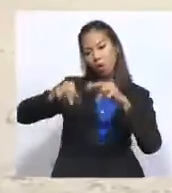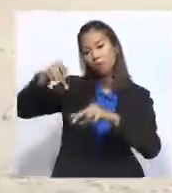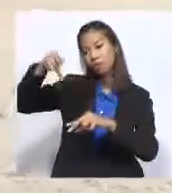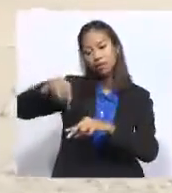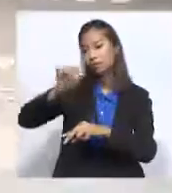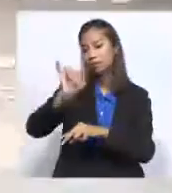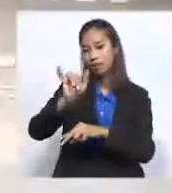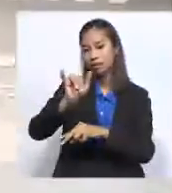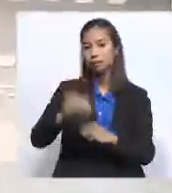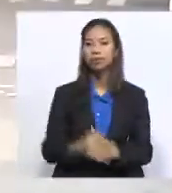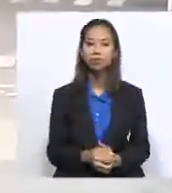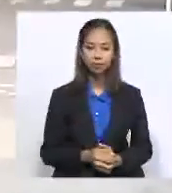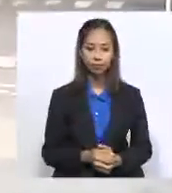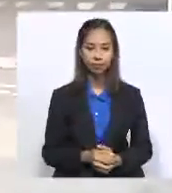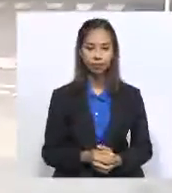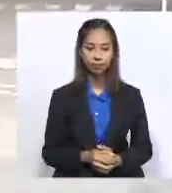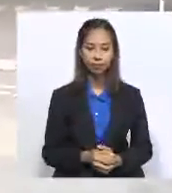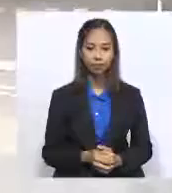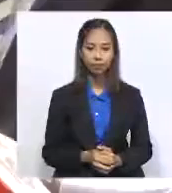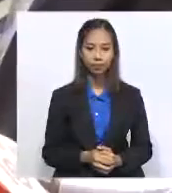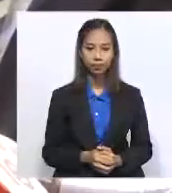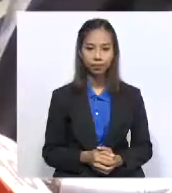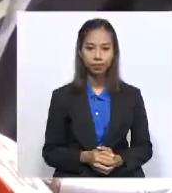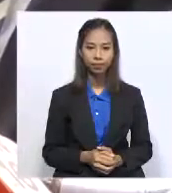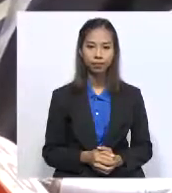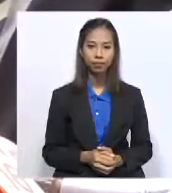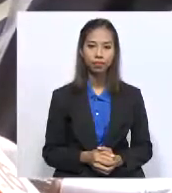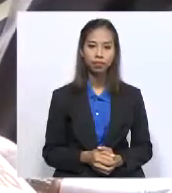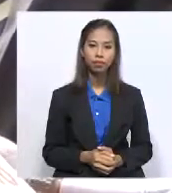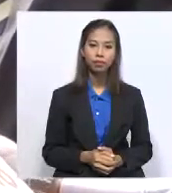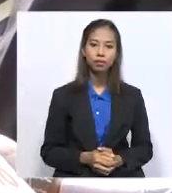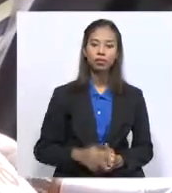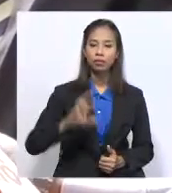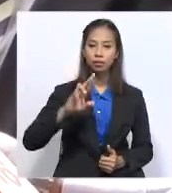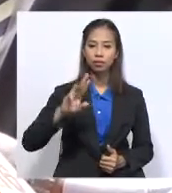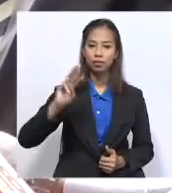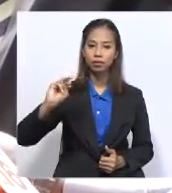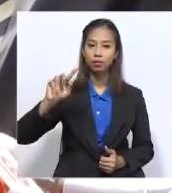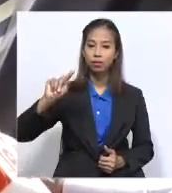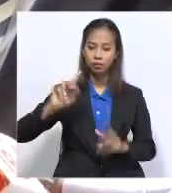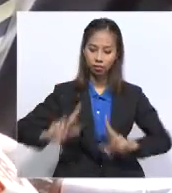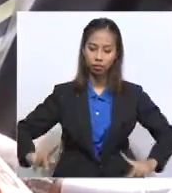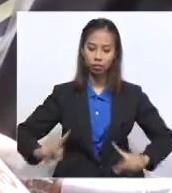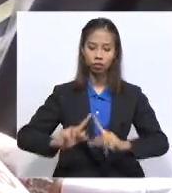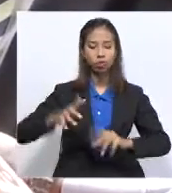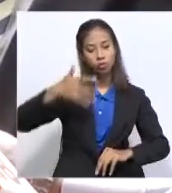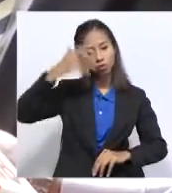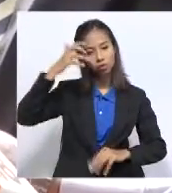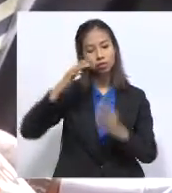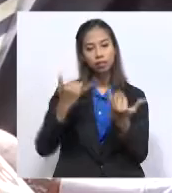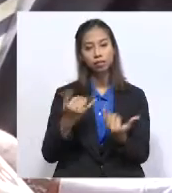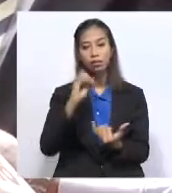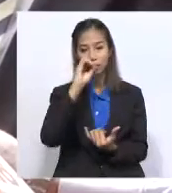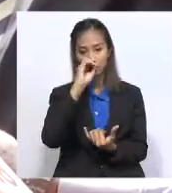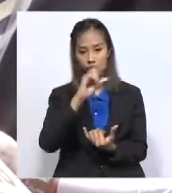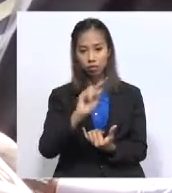ครับส่วนทางด้านพลเอกอนุพงษ์เผ่าจินดารัฐมนตรีว่าการกระทรวงมหาดไทยได้ชี้แจ